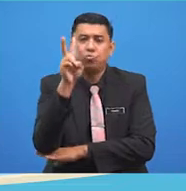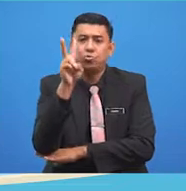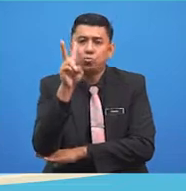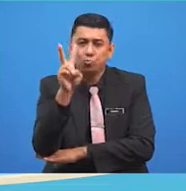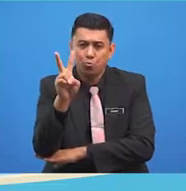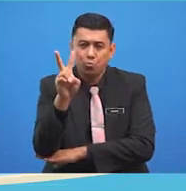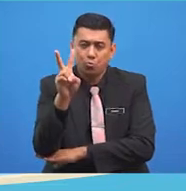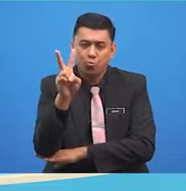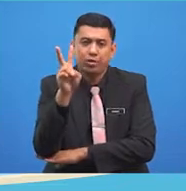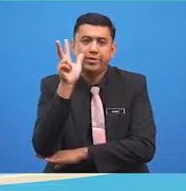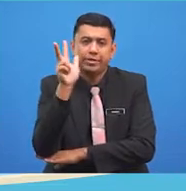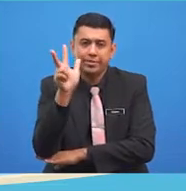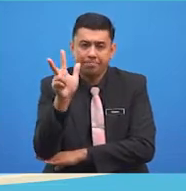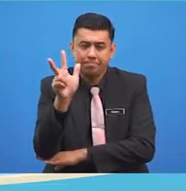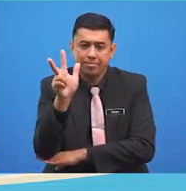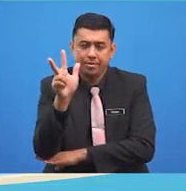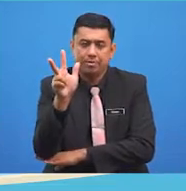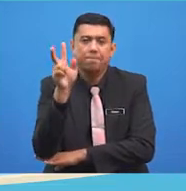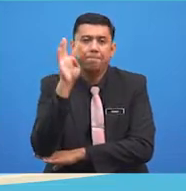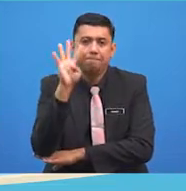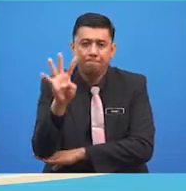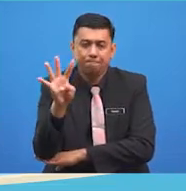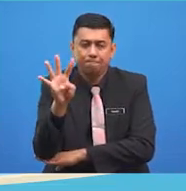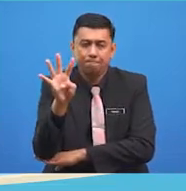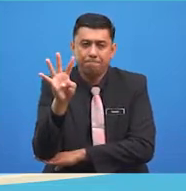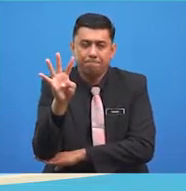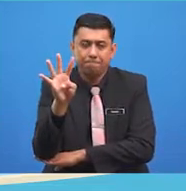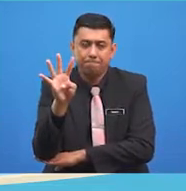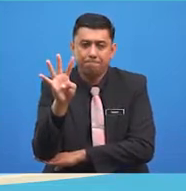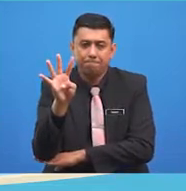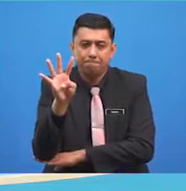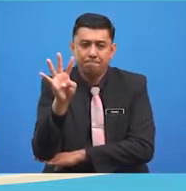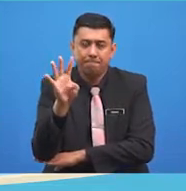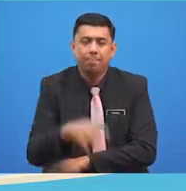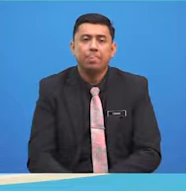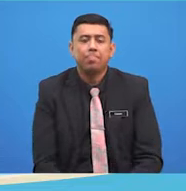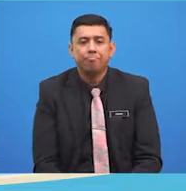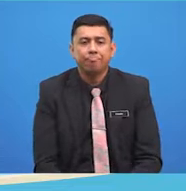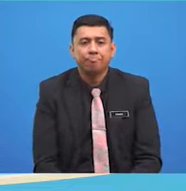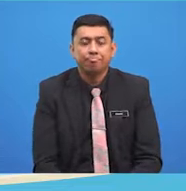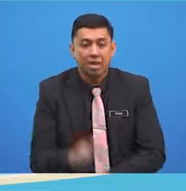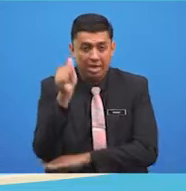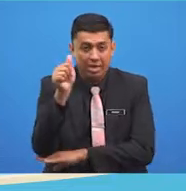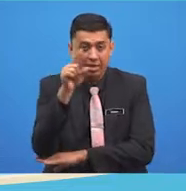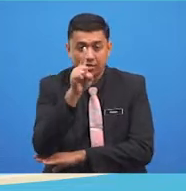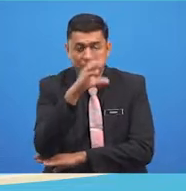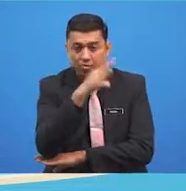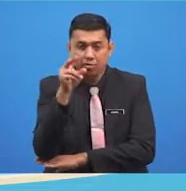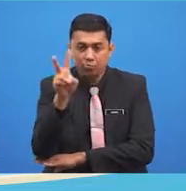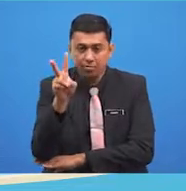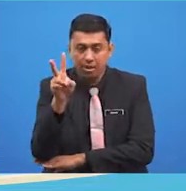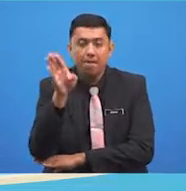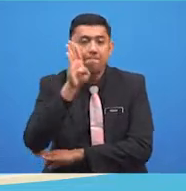1. Paka. 2. Miri. 3. Sandakan. Dan 4. Larut matang. A. 1 dan 2.